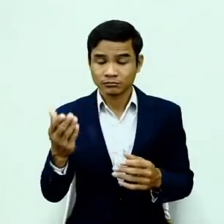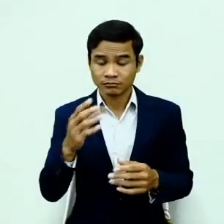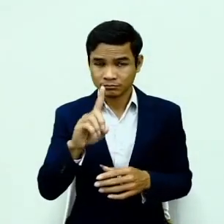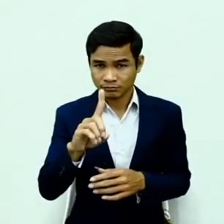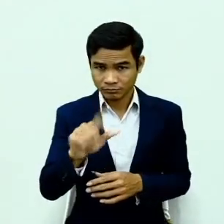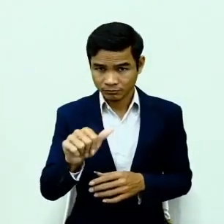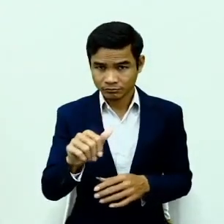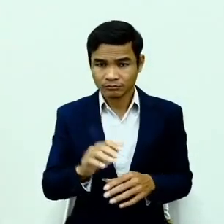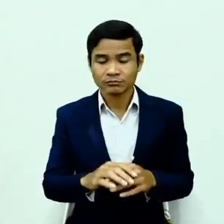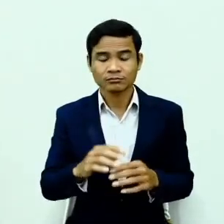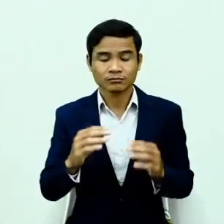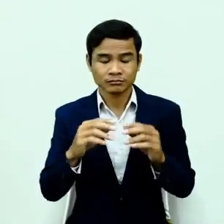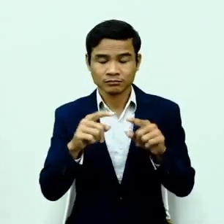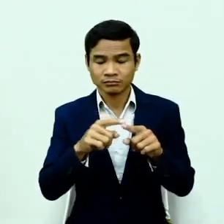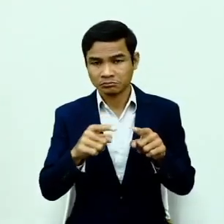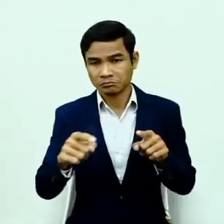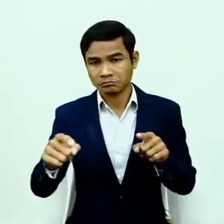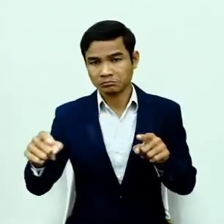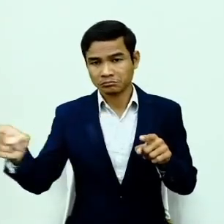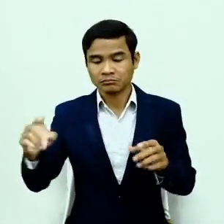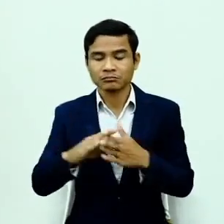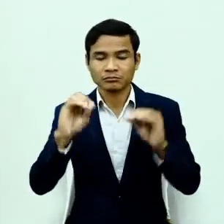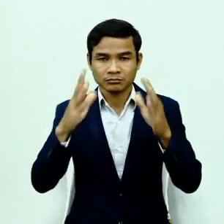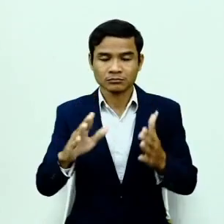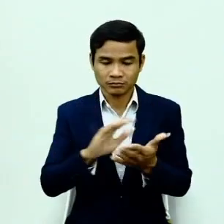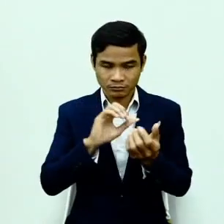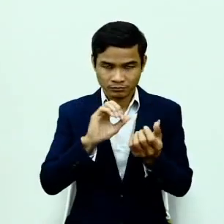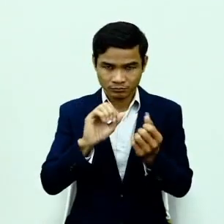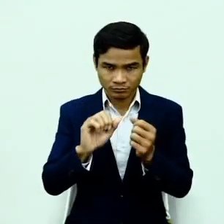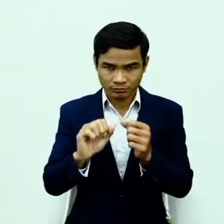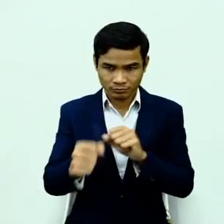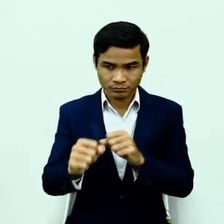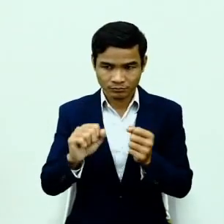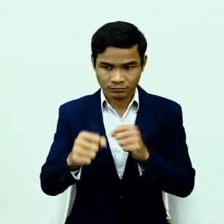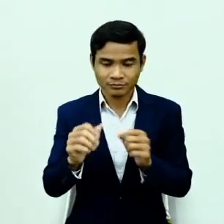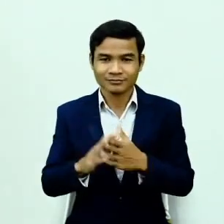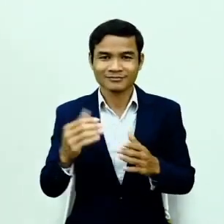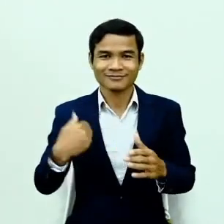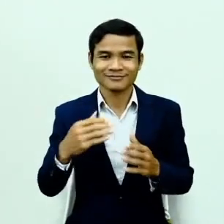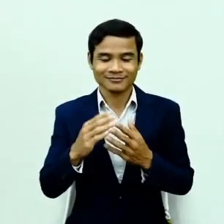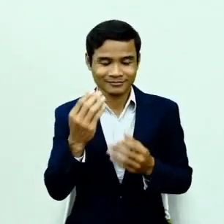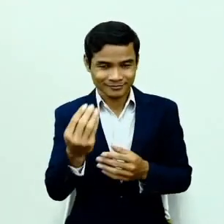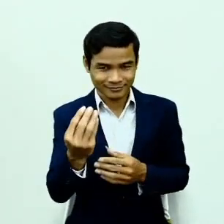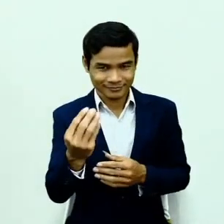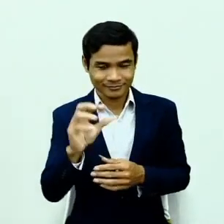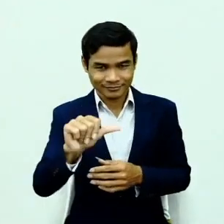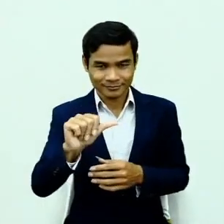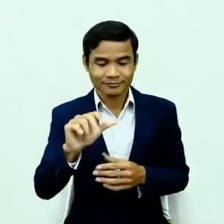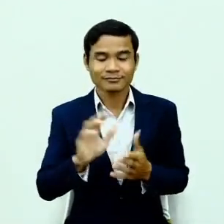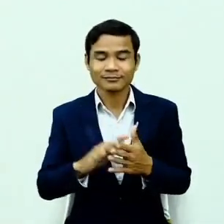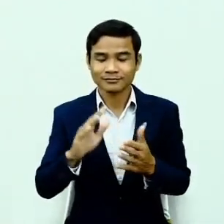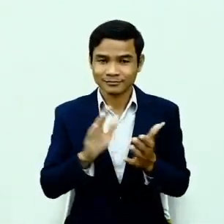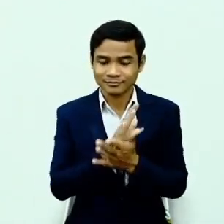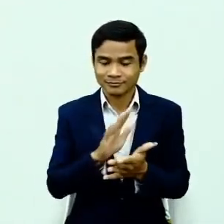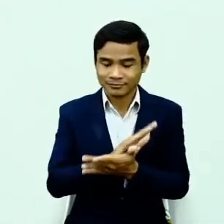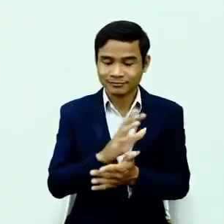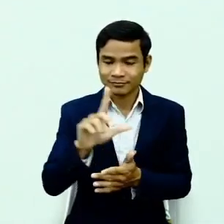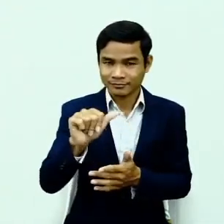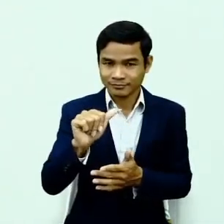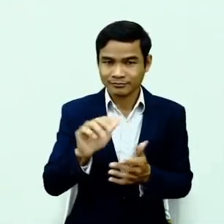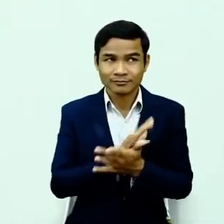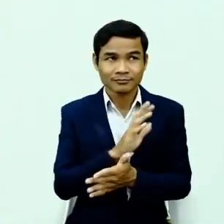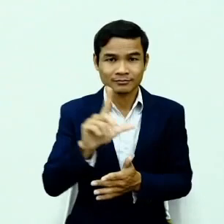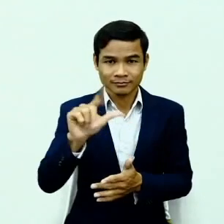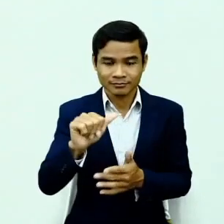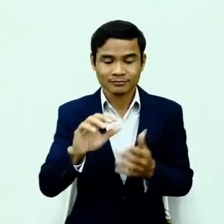nì. Dù về nha nè con nế. Chà nè con nông phát đồ viết tờ chía. Chà tờ chía đông rồi mùi nè con nế. Chà nè con miên đông rồi nhờ một phát